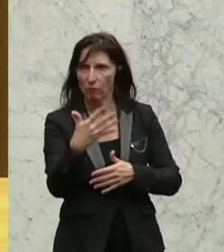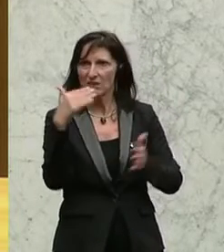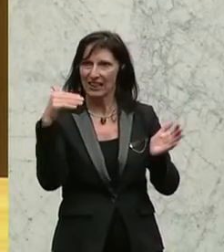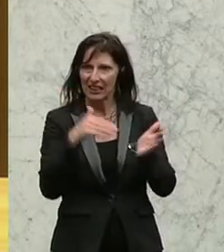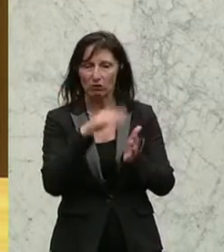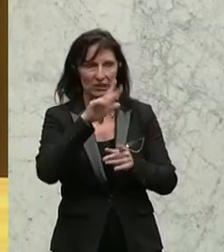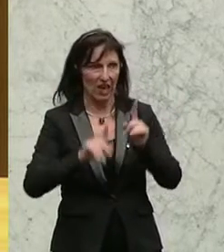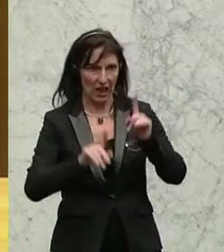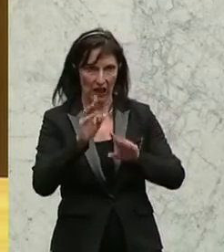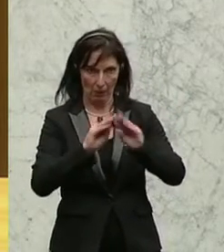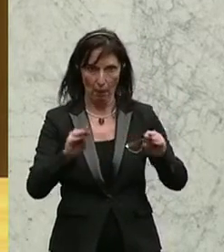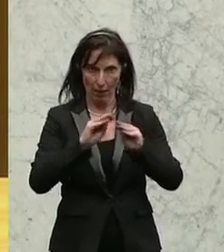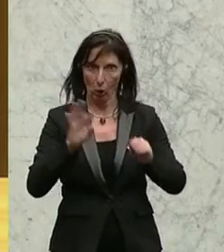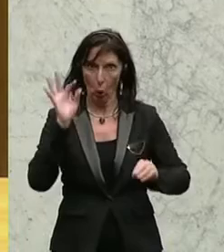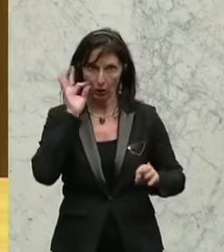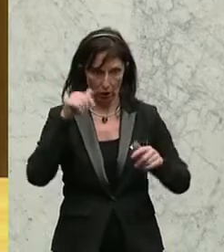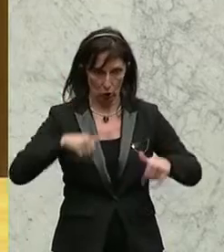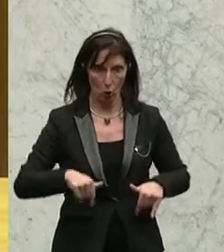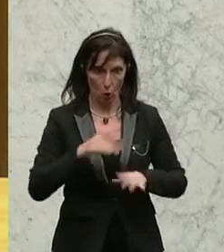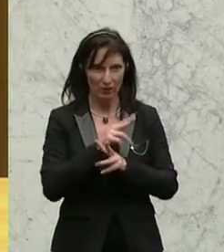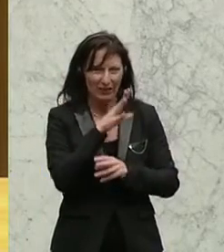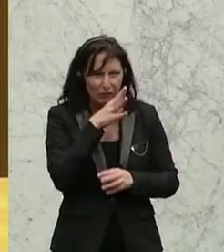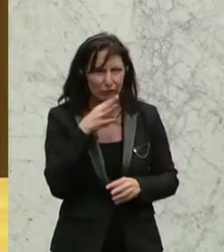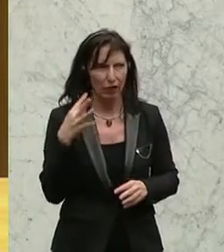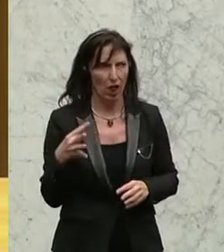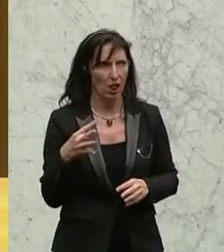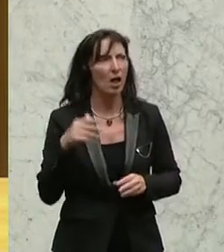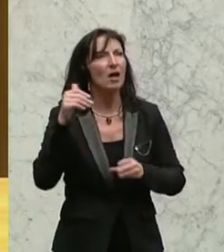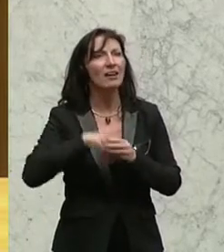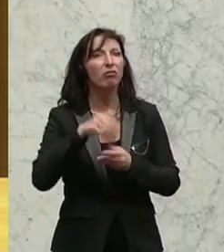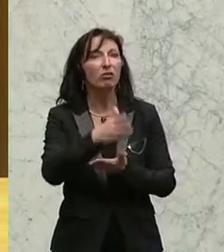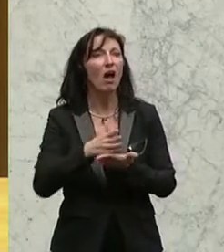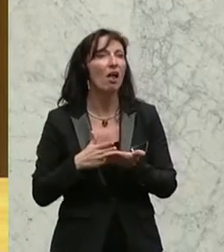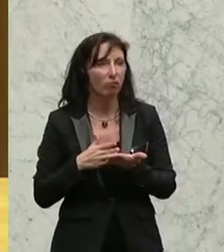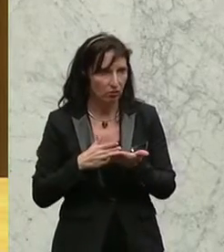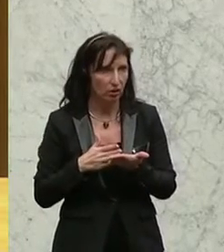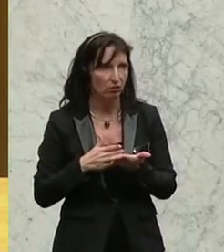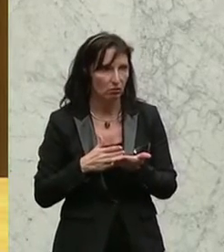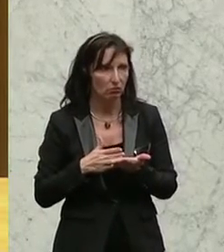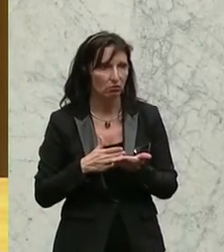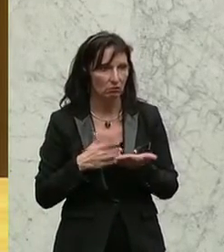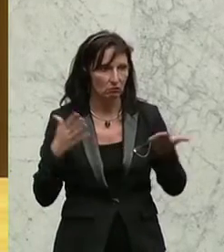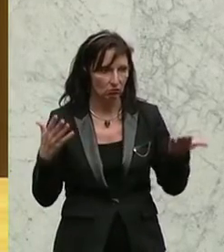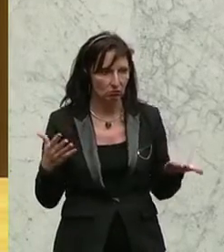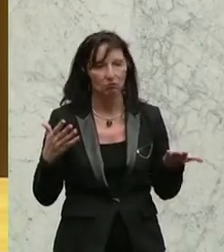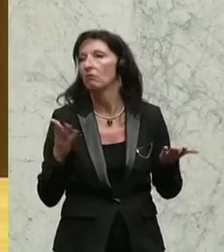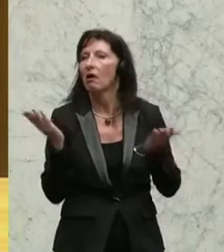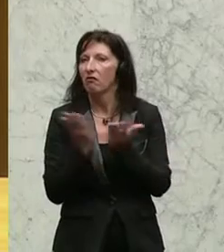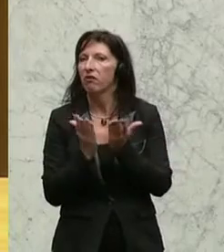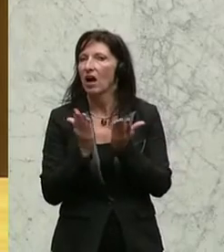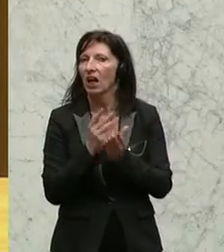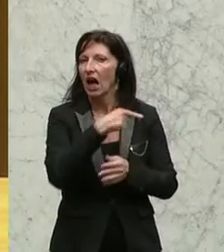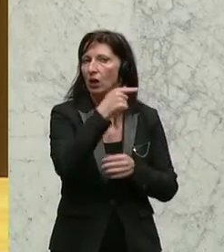in Österreich. Das ist sehr viel. Knapp die Hälfte davon sind die Zahl lässt sich vergleichen mit